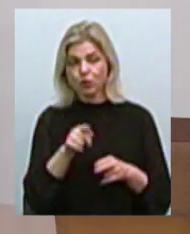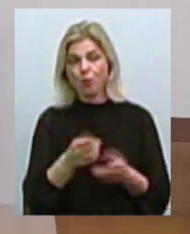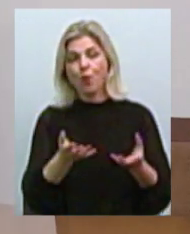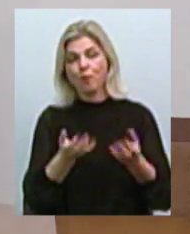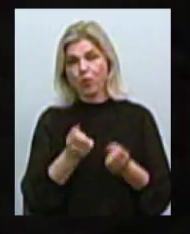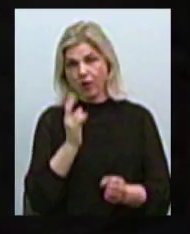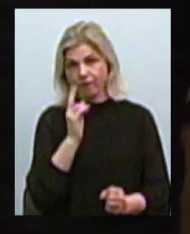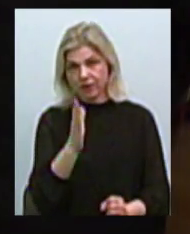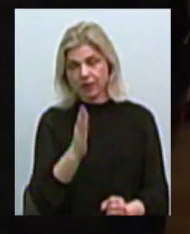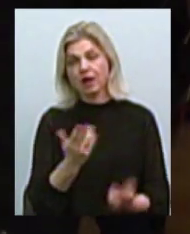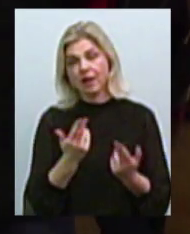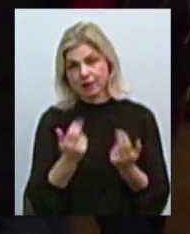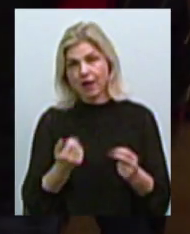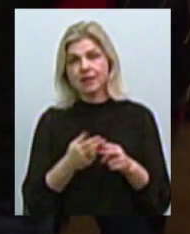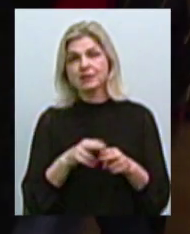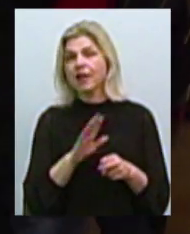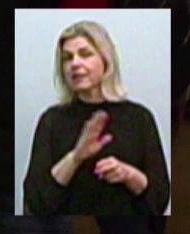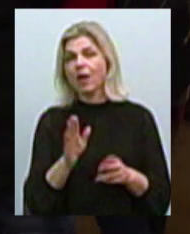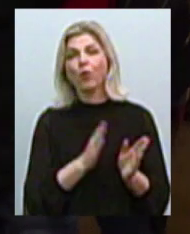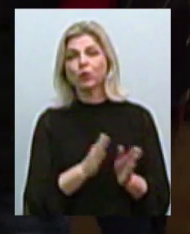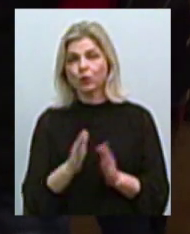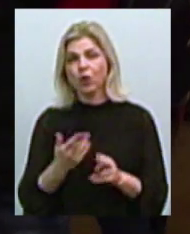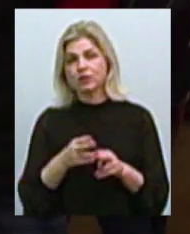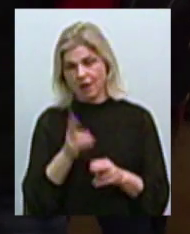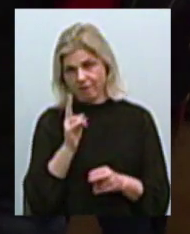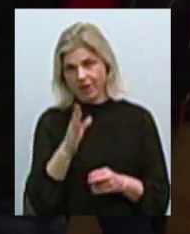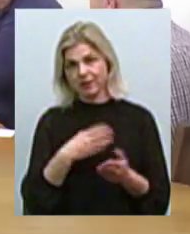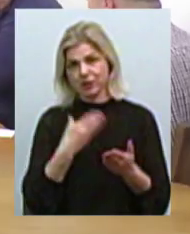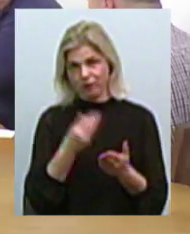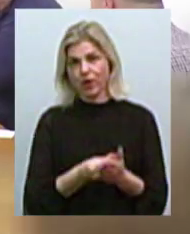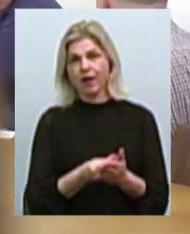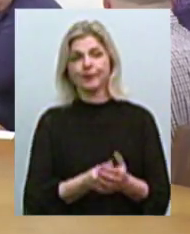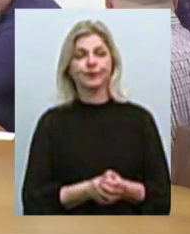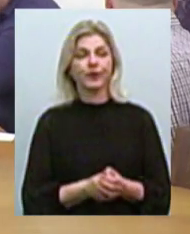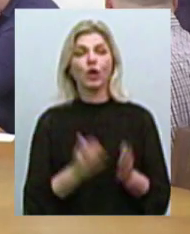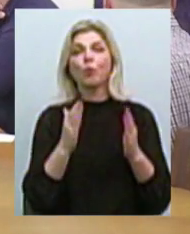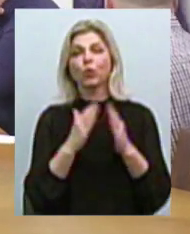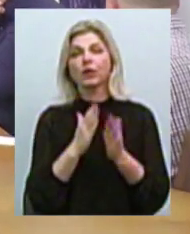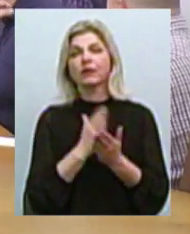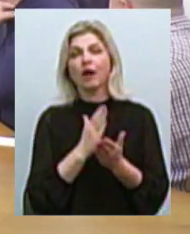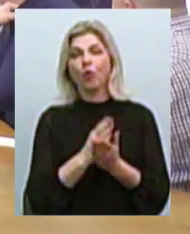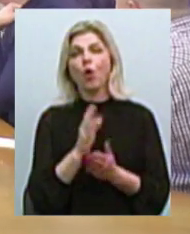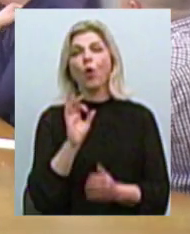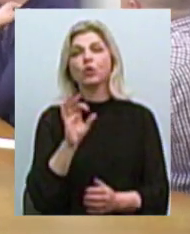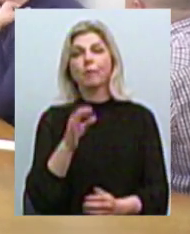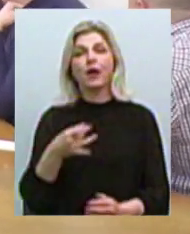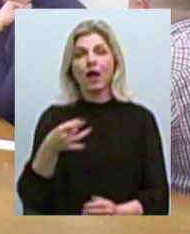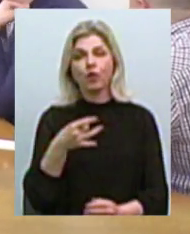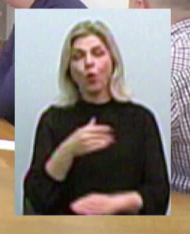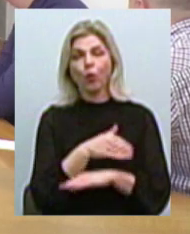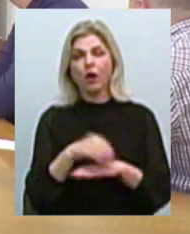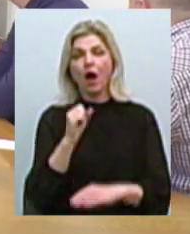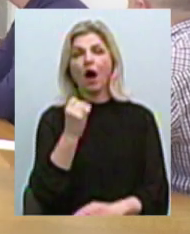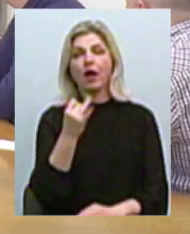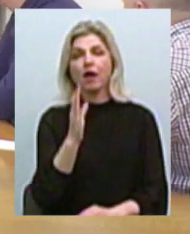квартиру. Звичайно, це вже не гуртожиток, це вже квартира своя. Будинок знаходиться у Корабельному районі по вулиці